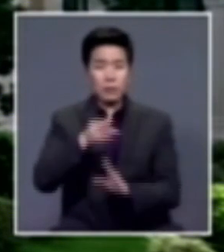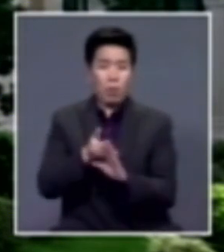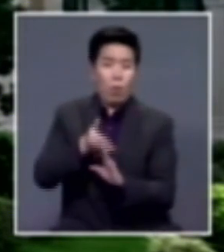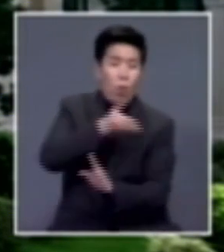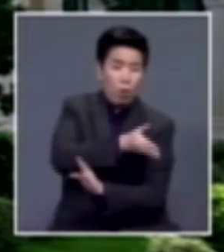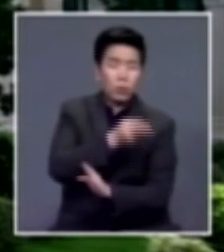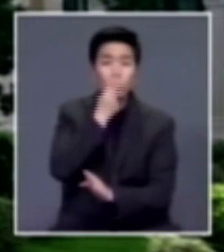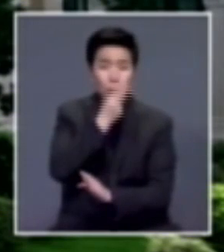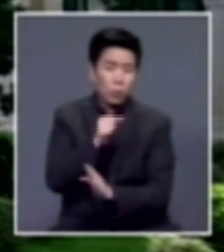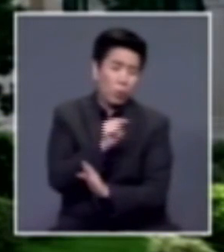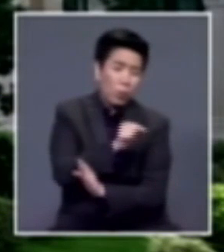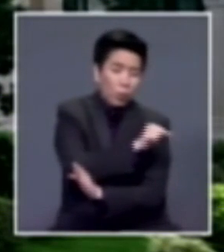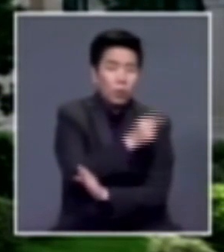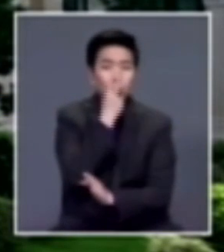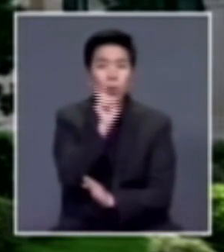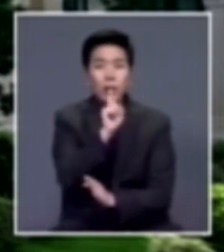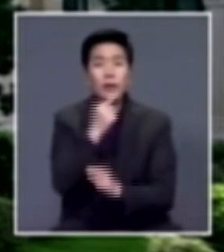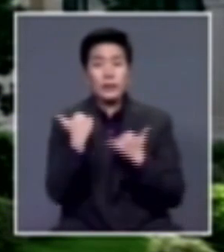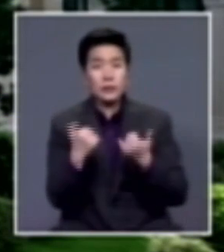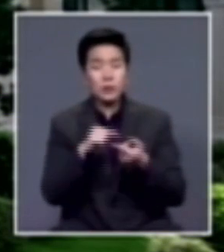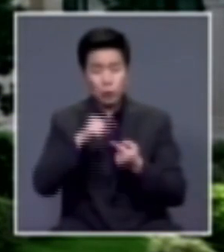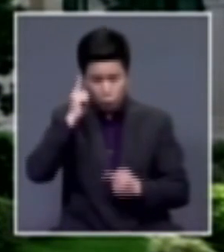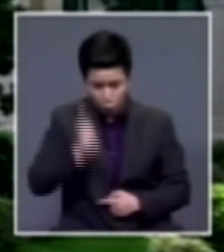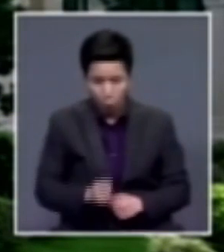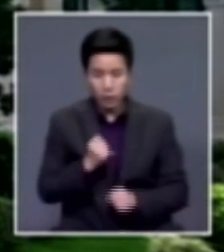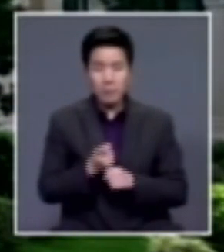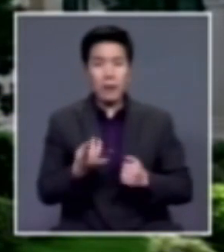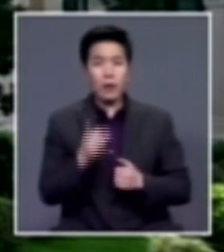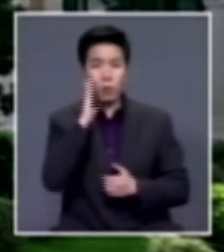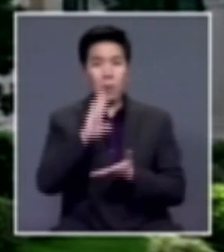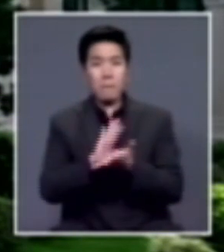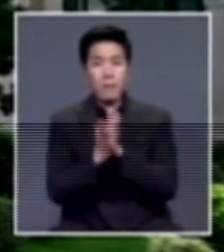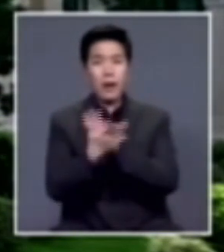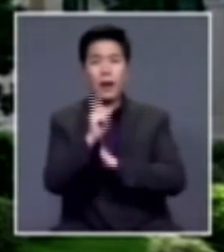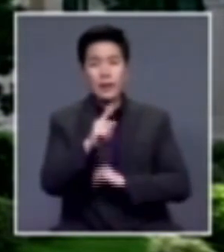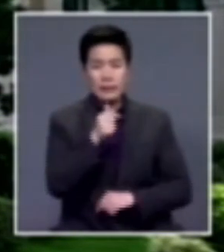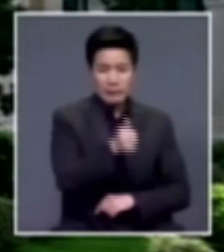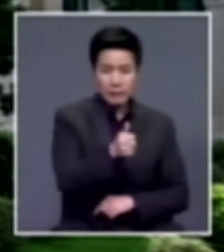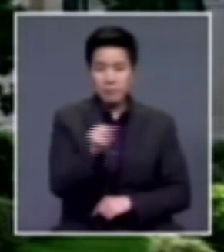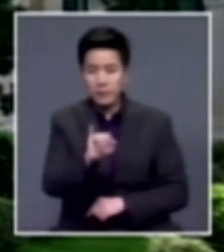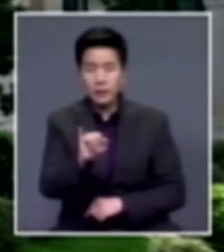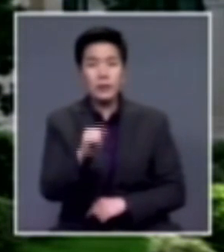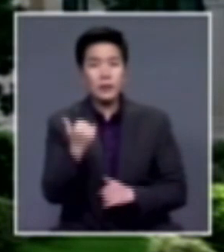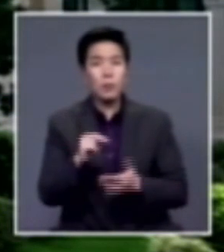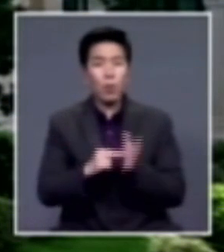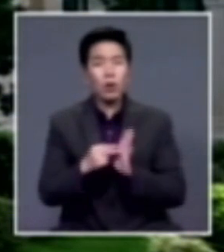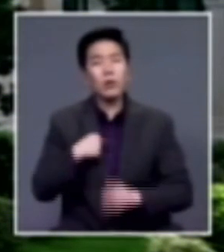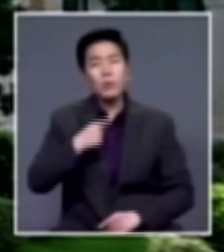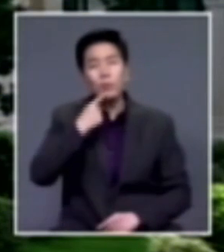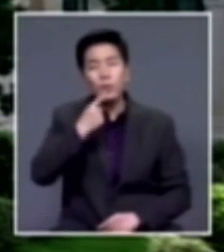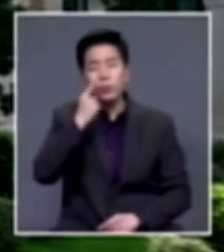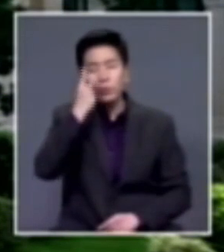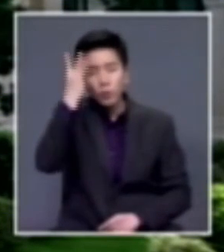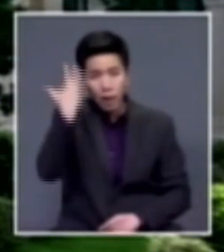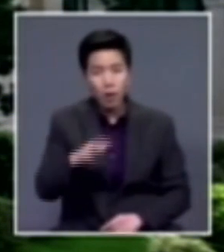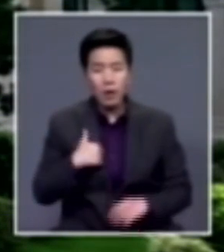ไรขึ้นมาบ้างเราก็น่าจะรู้แล้วล่ะว่าเราต้องทำอะไรต้องเปลี่ยนแปลงอย่างไรอะไรดีอะไรไม่ดีเราพูดกันมามากแล้วนะครับรัฐบ